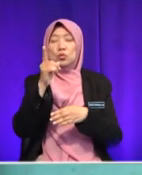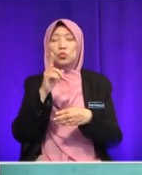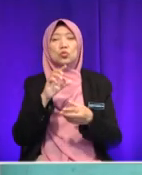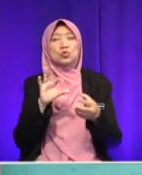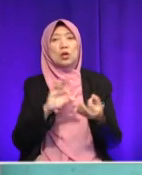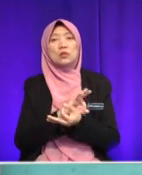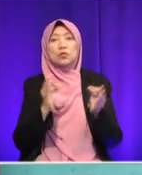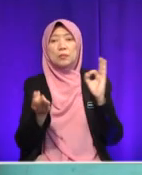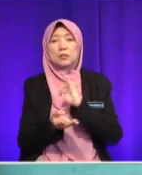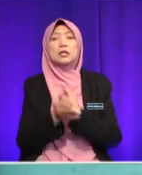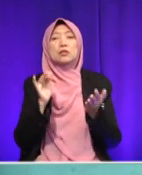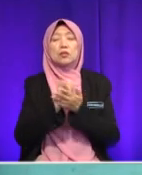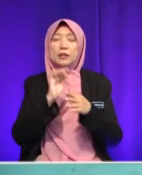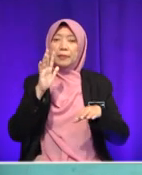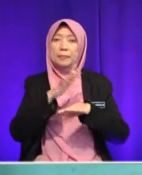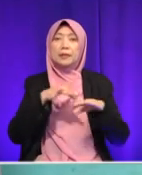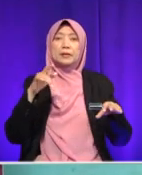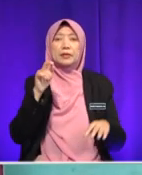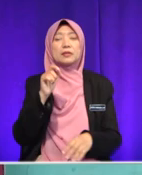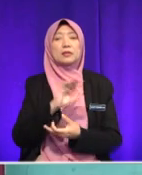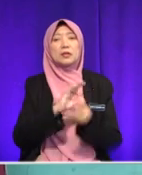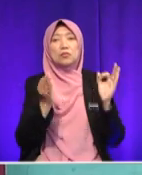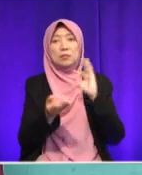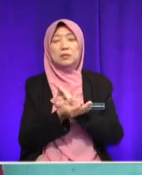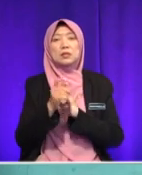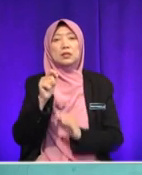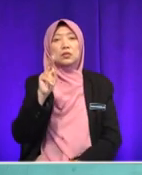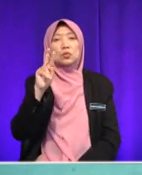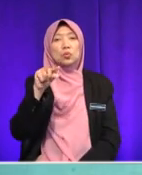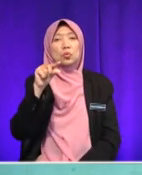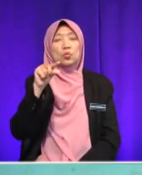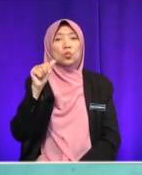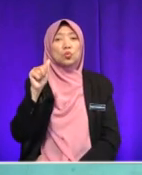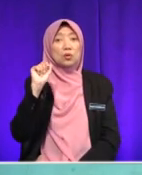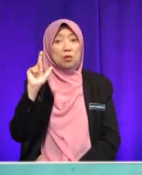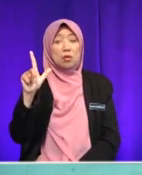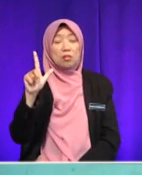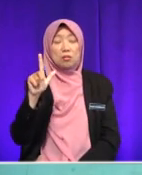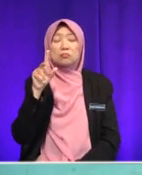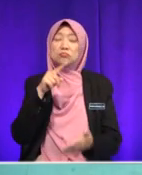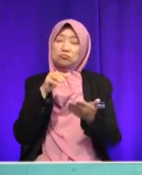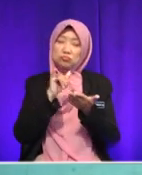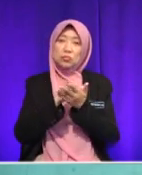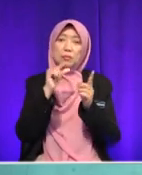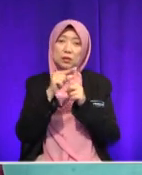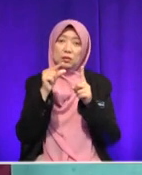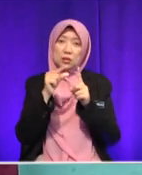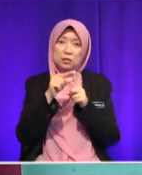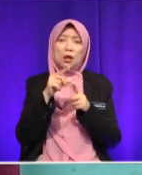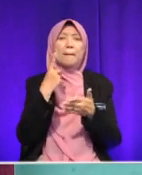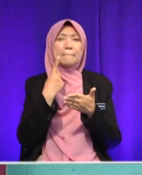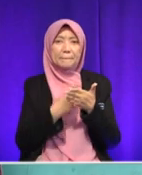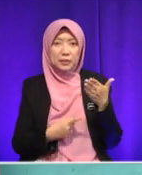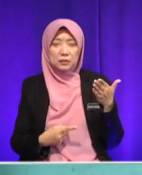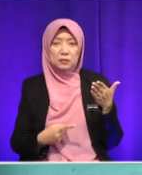yang dipanggil sebagai transformasi tunggal. Kalau anda boleh lihat perkataan itu, transformasi tunggal tu apa